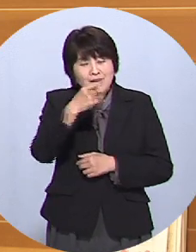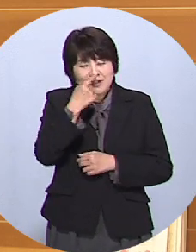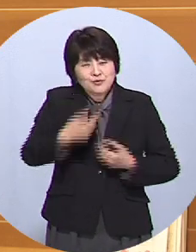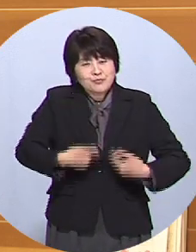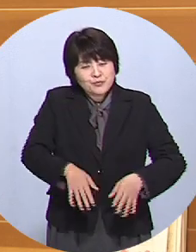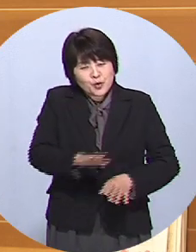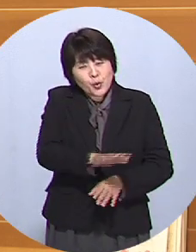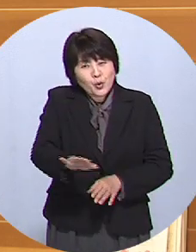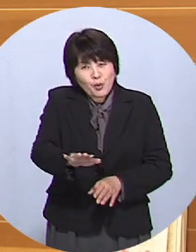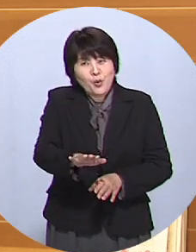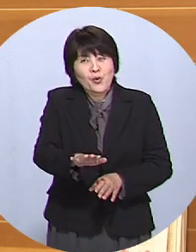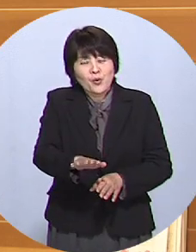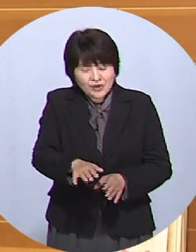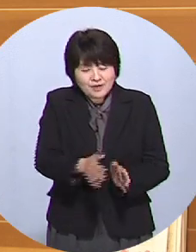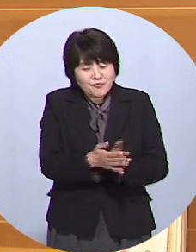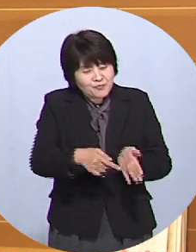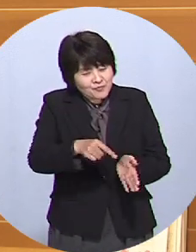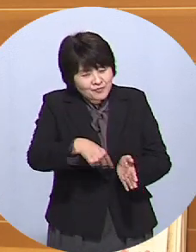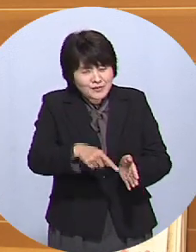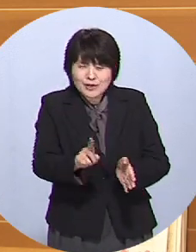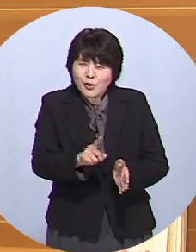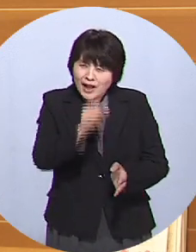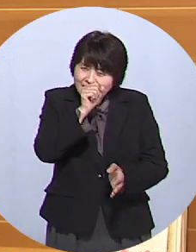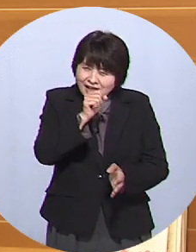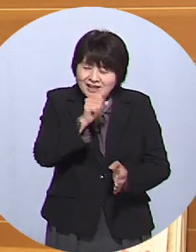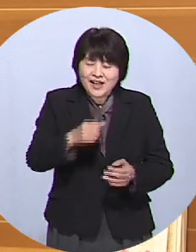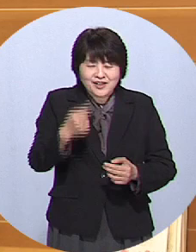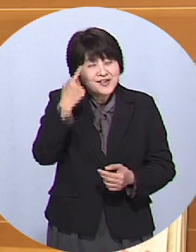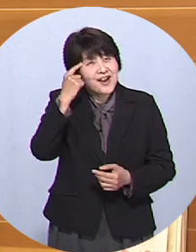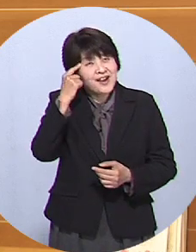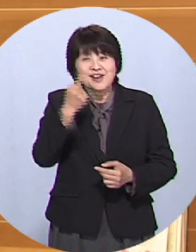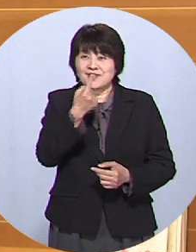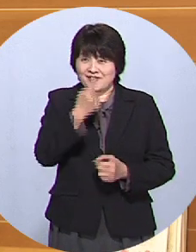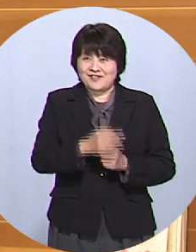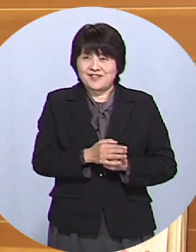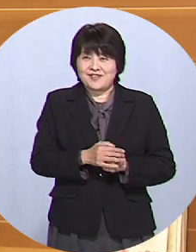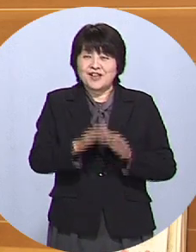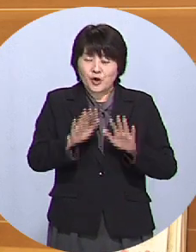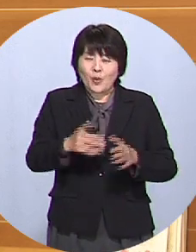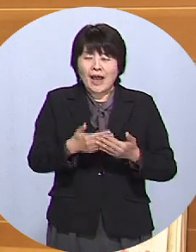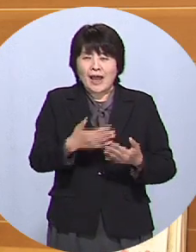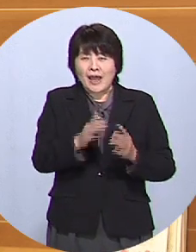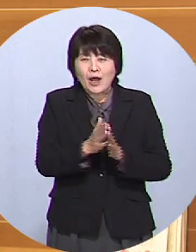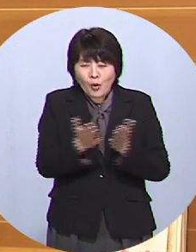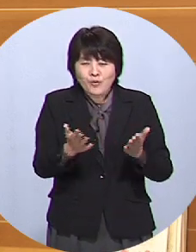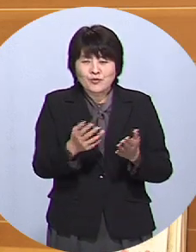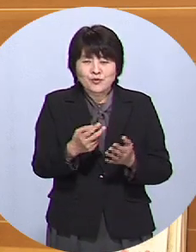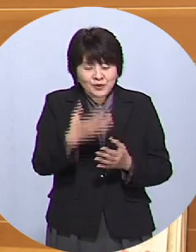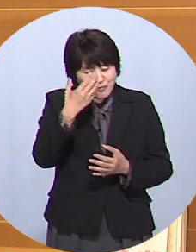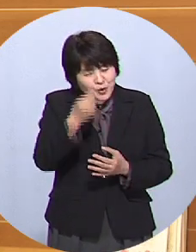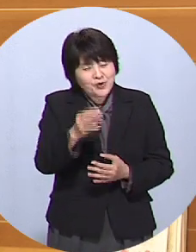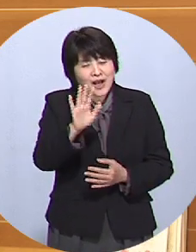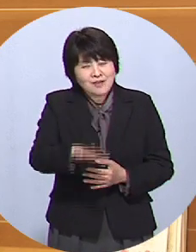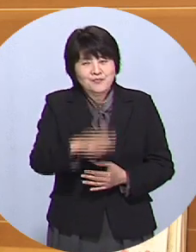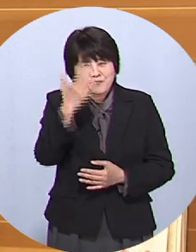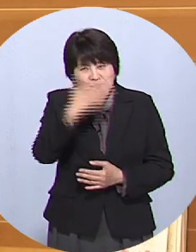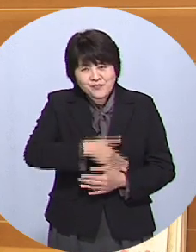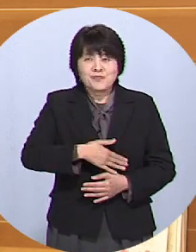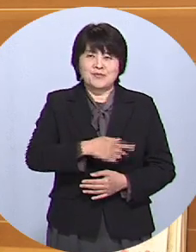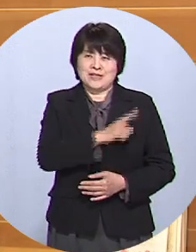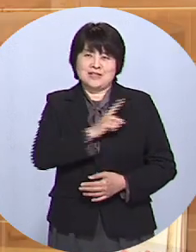子供にどんな絵本を読み聞かせてあげようかななんて今から考えたり今日は絵本の魅力を再確認できた一日でした